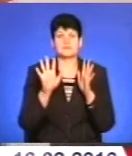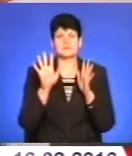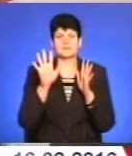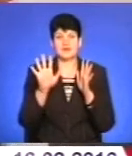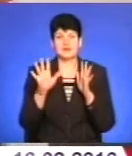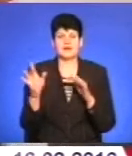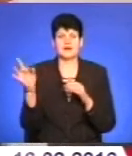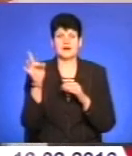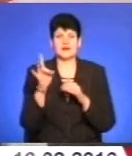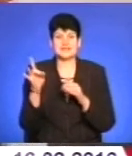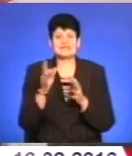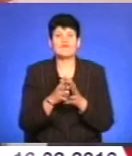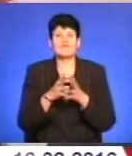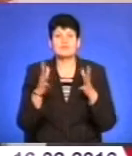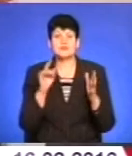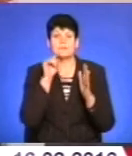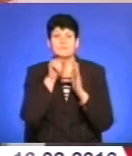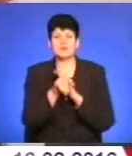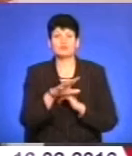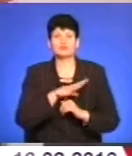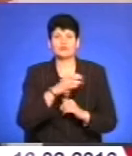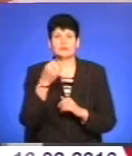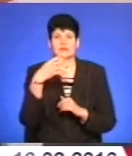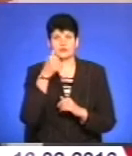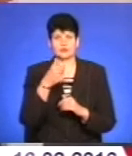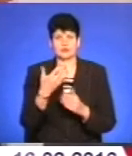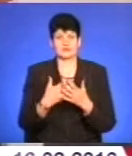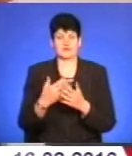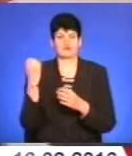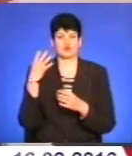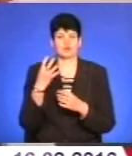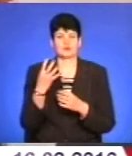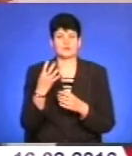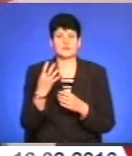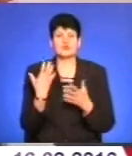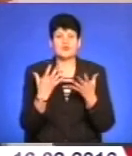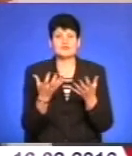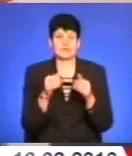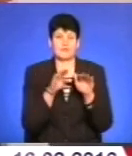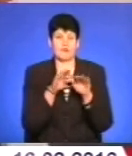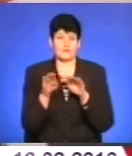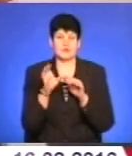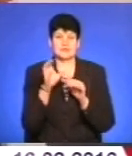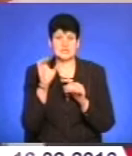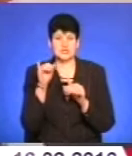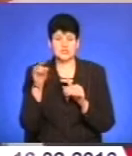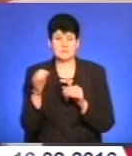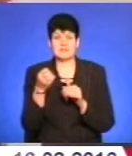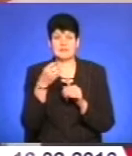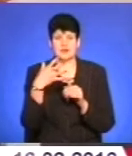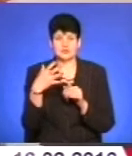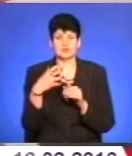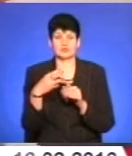85 разів більше проникнень було у 2015 році, ніж у 2014. Якщо взяти порівняння січня місяця 15